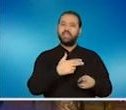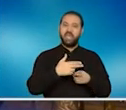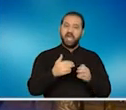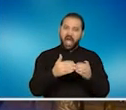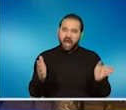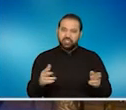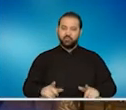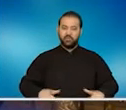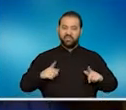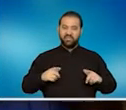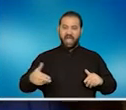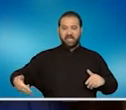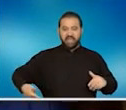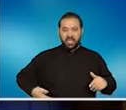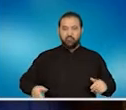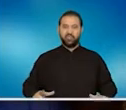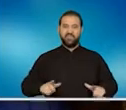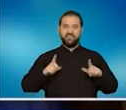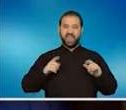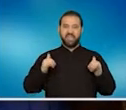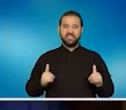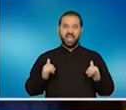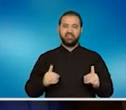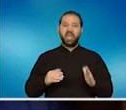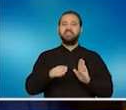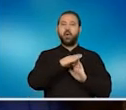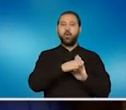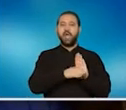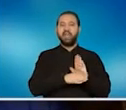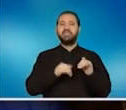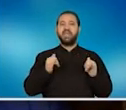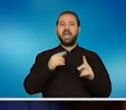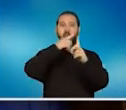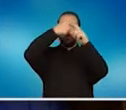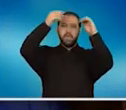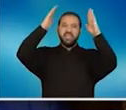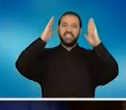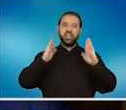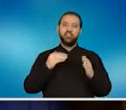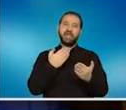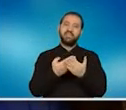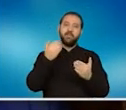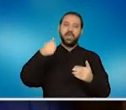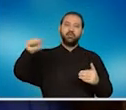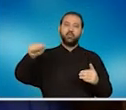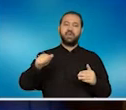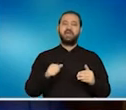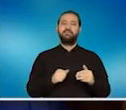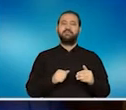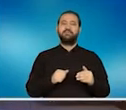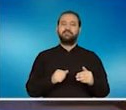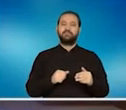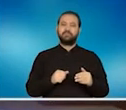și viața aceasta de sau organizarea bisericească, pentru că